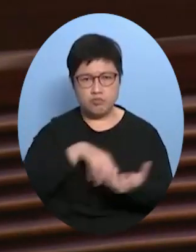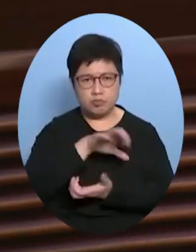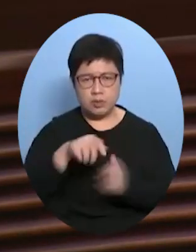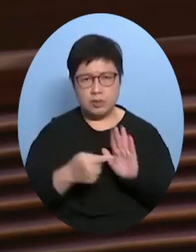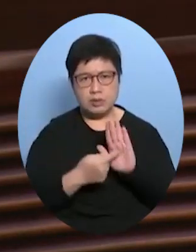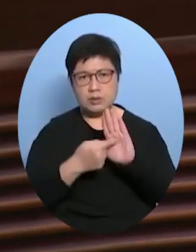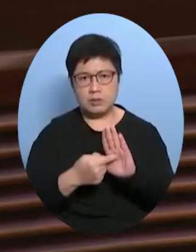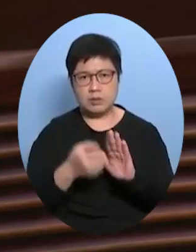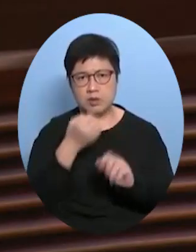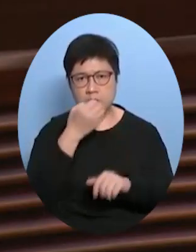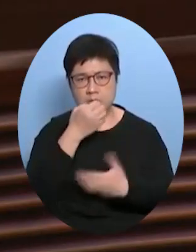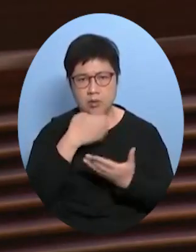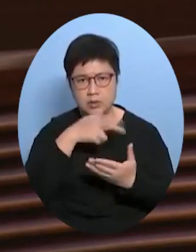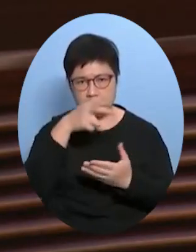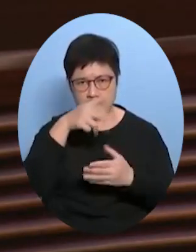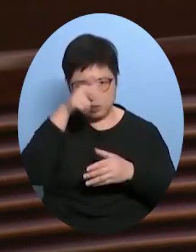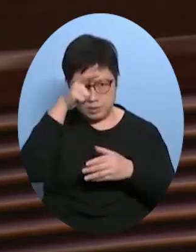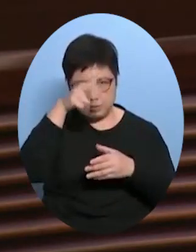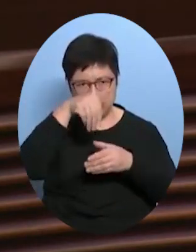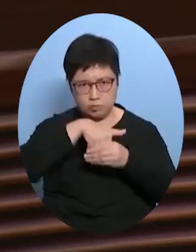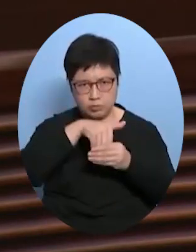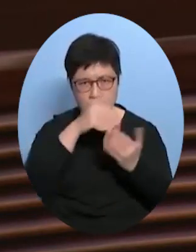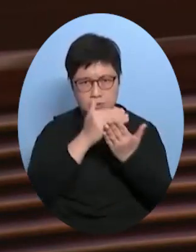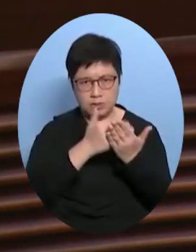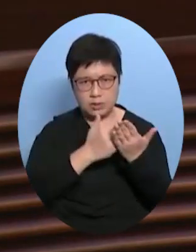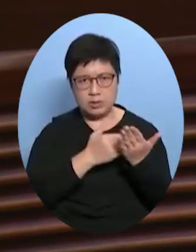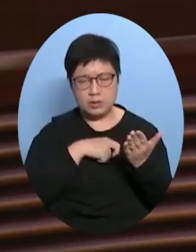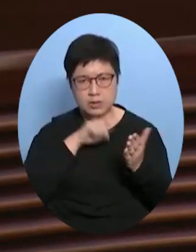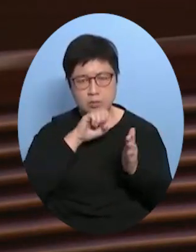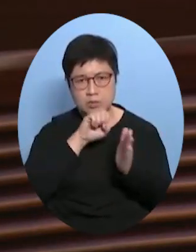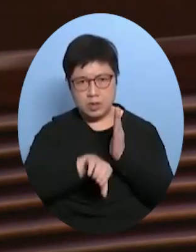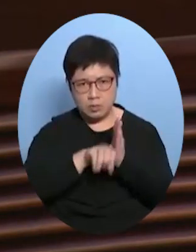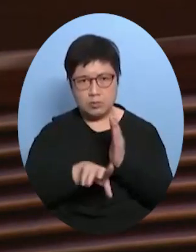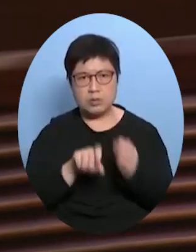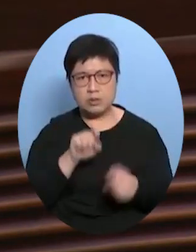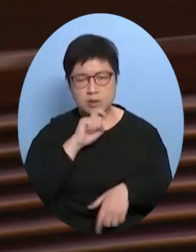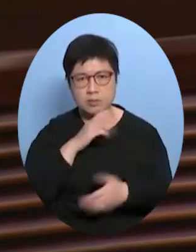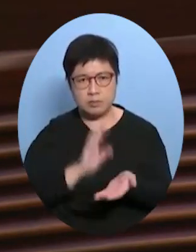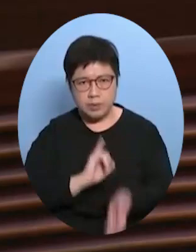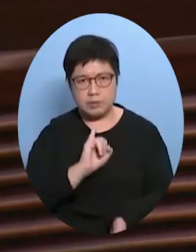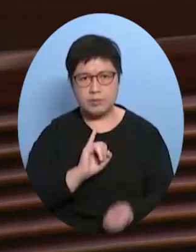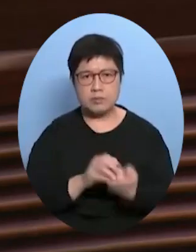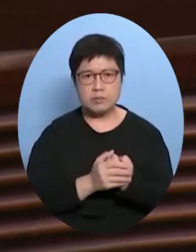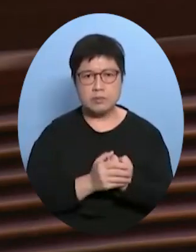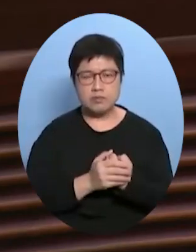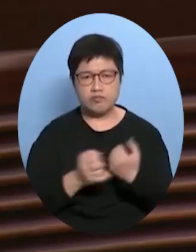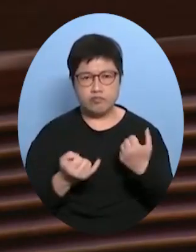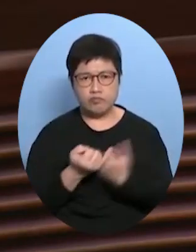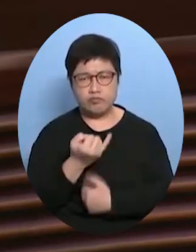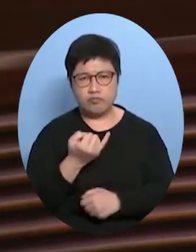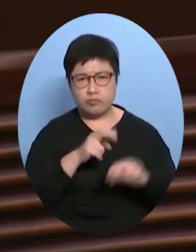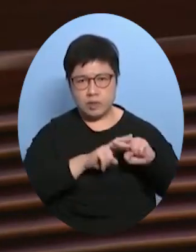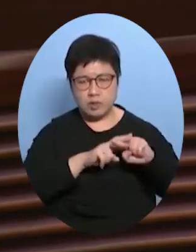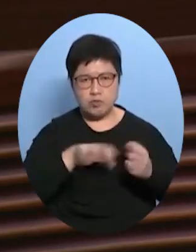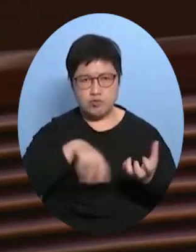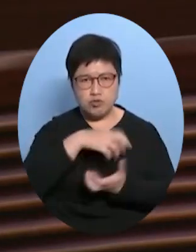了特區選舉制度存在明顯的漏洞和缺陷，以致令到一些反中亂港的分子